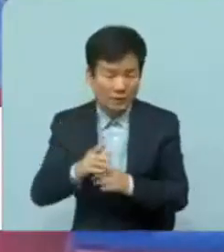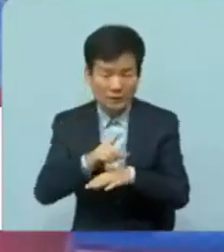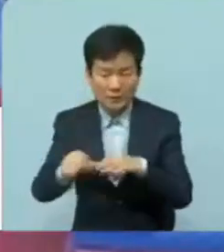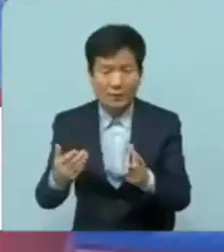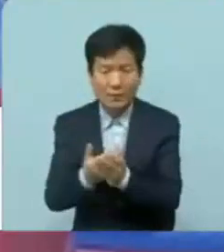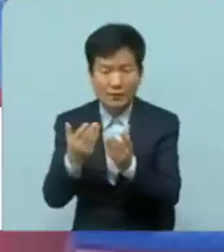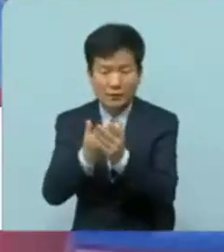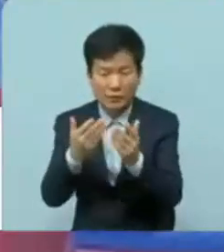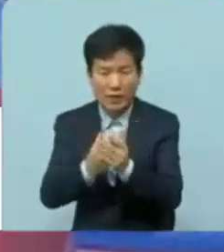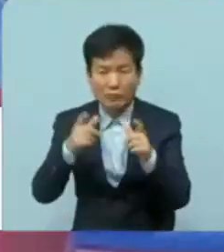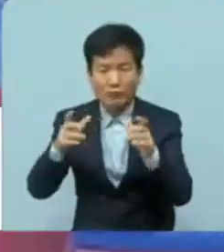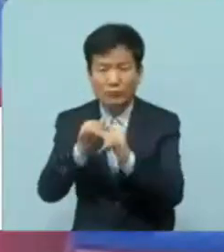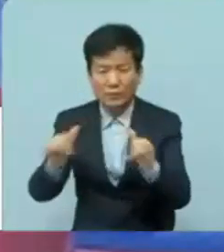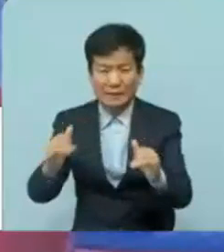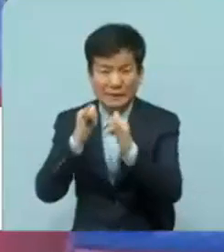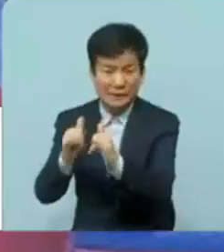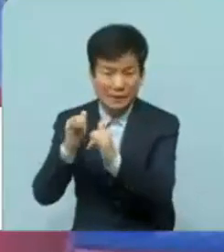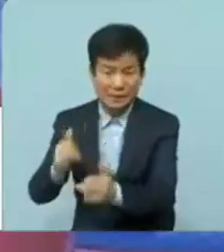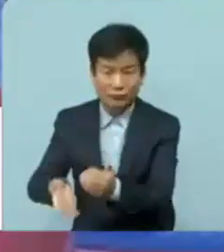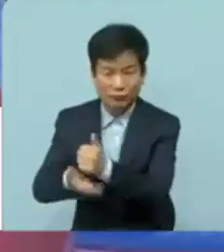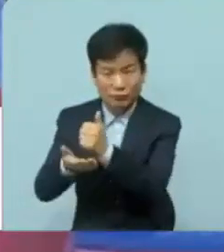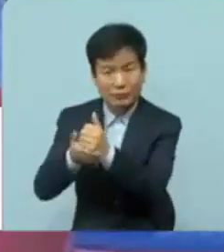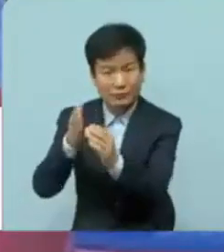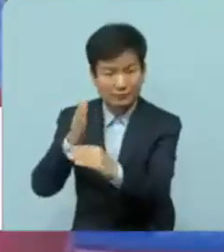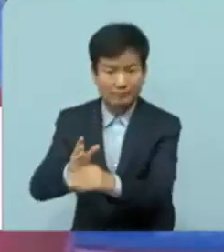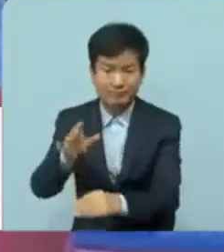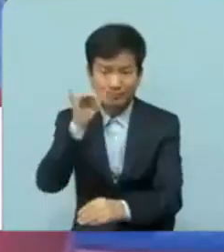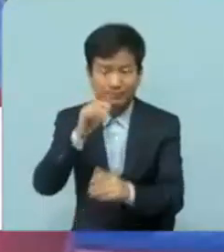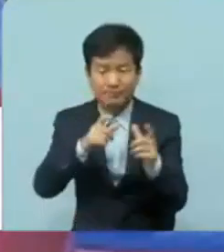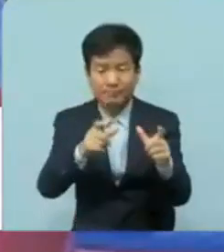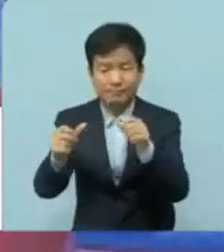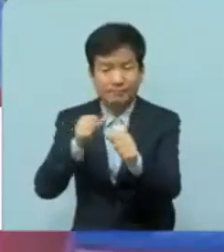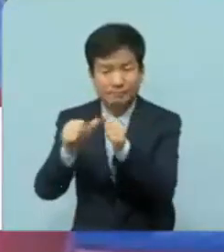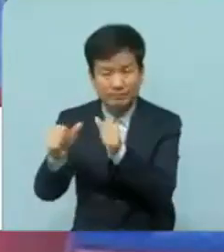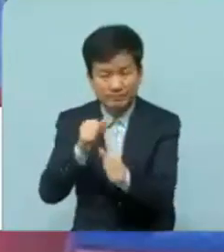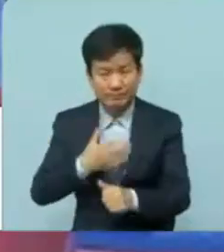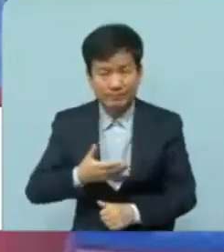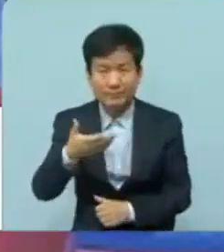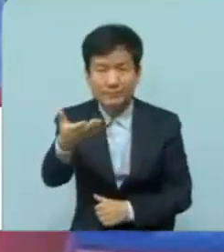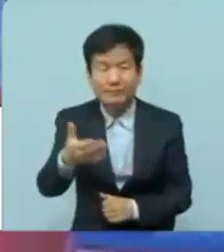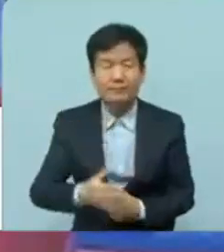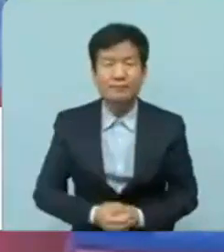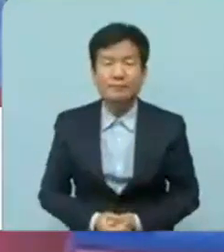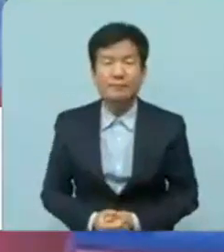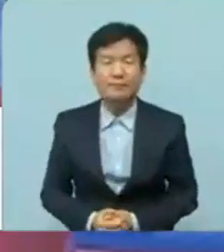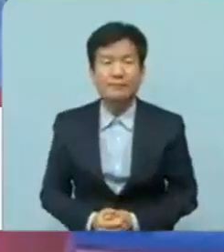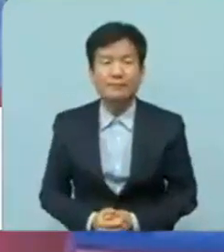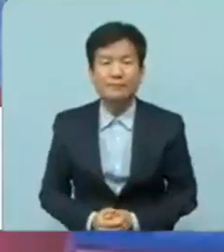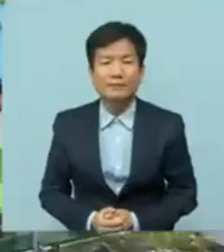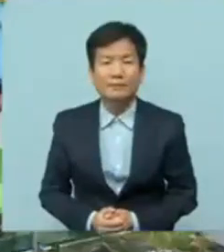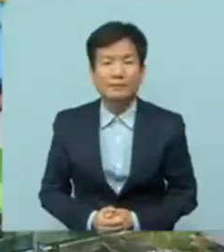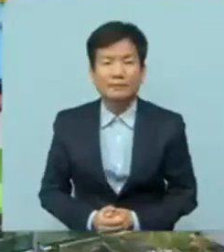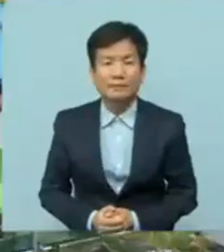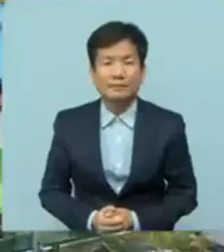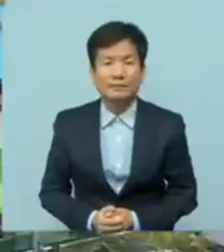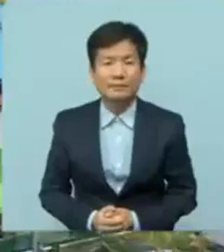발전에 기여한 군민 대상 후보자를 추천받습니다. 지역별 소식 송근섭 기자입니다.